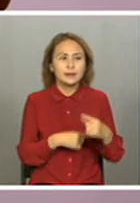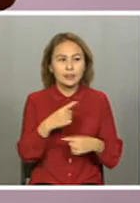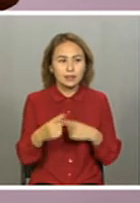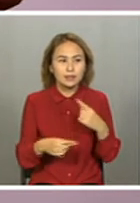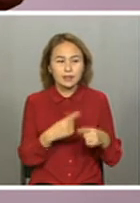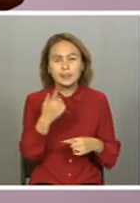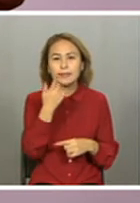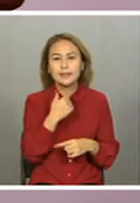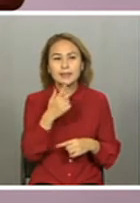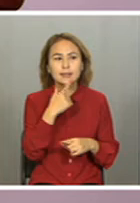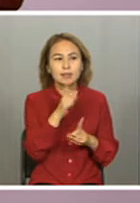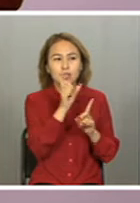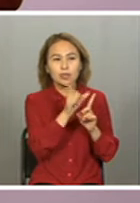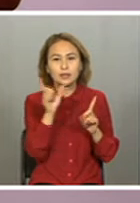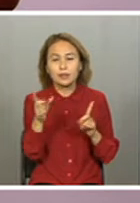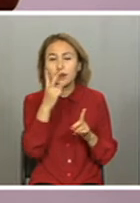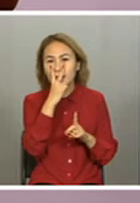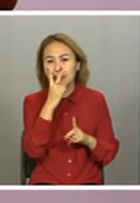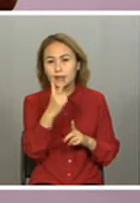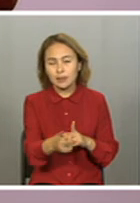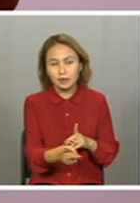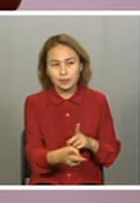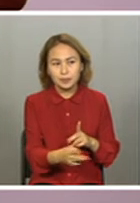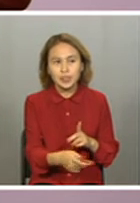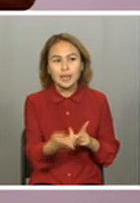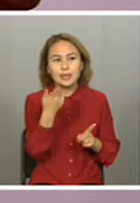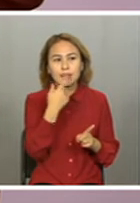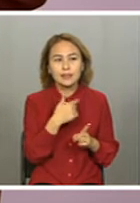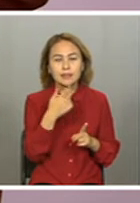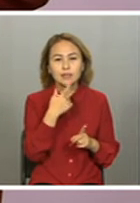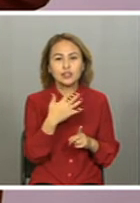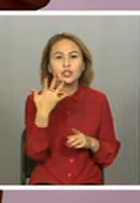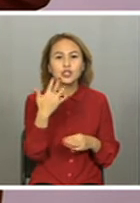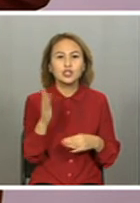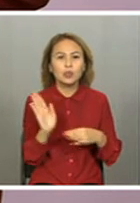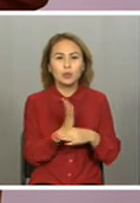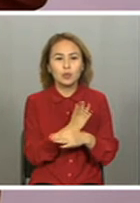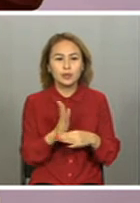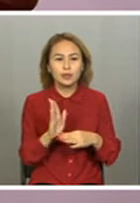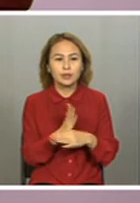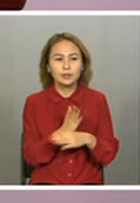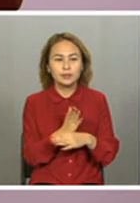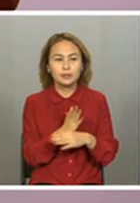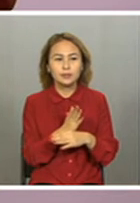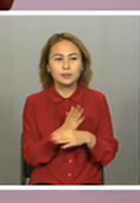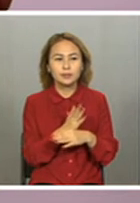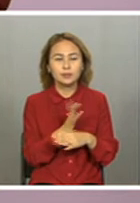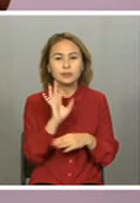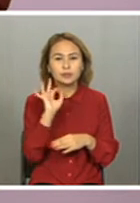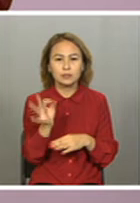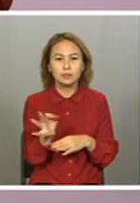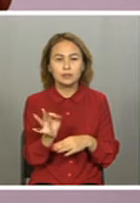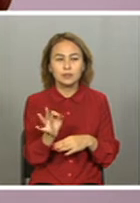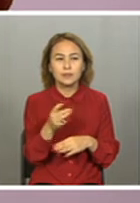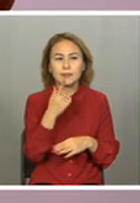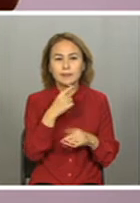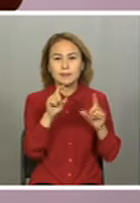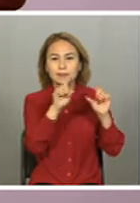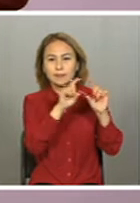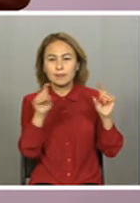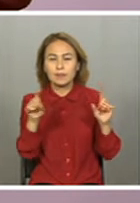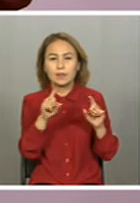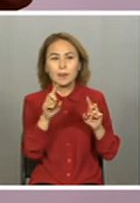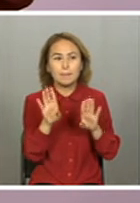жолақты қарастырайық. Қызыл жолақ неше бөлікке бөлінген? Дұрыс, қызыл жолақ